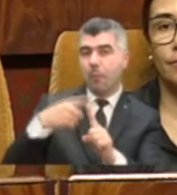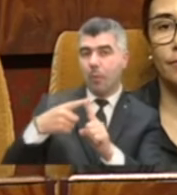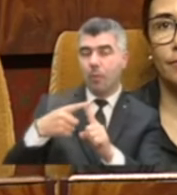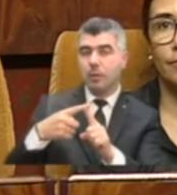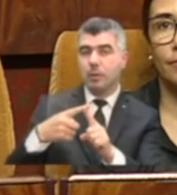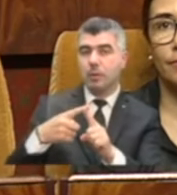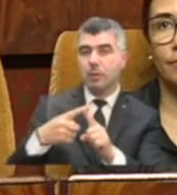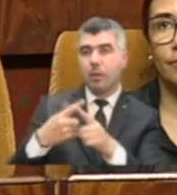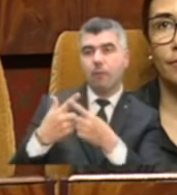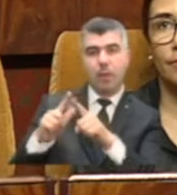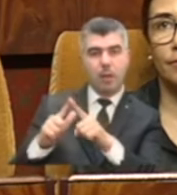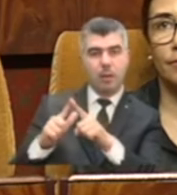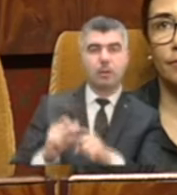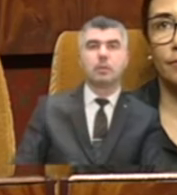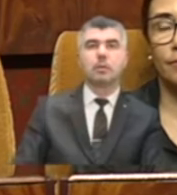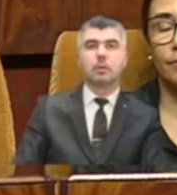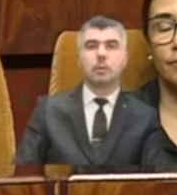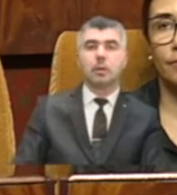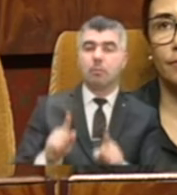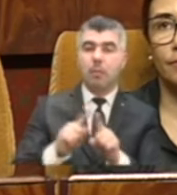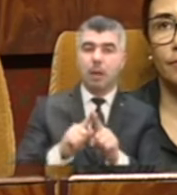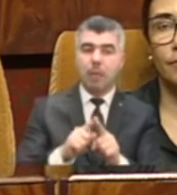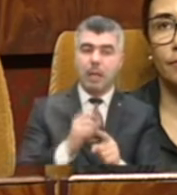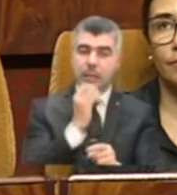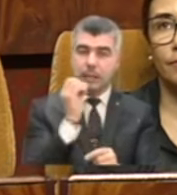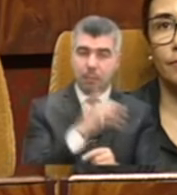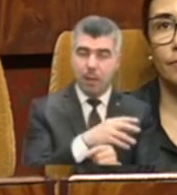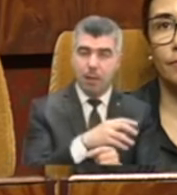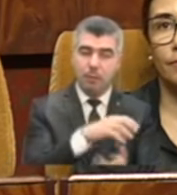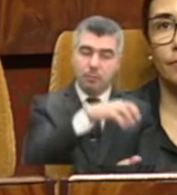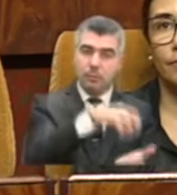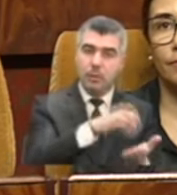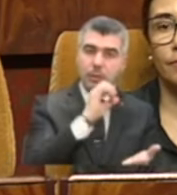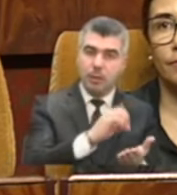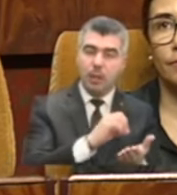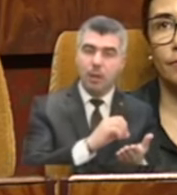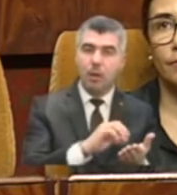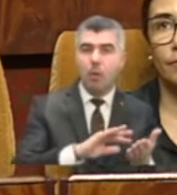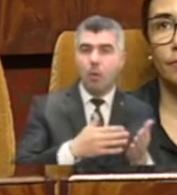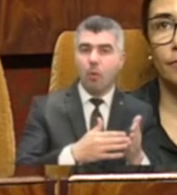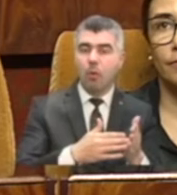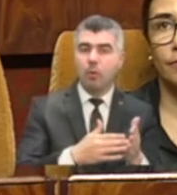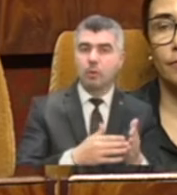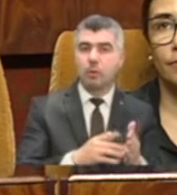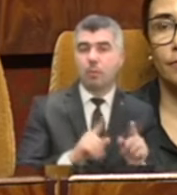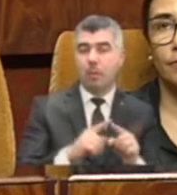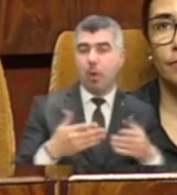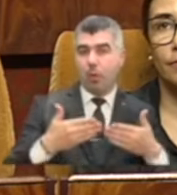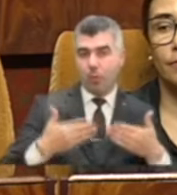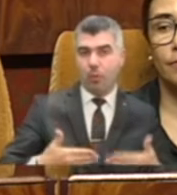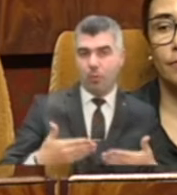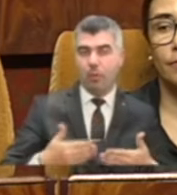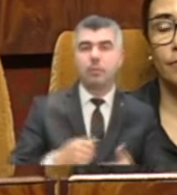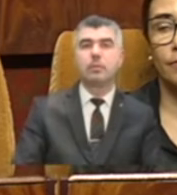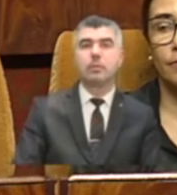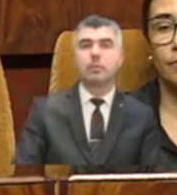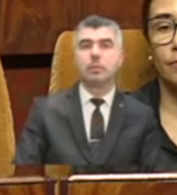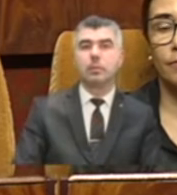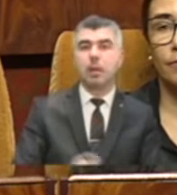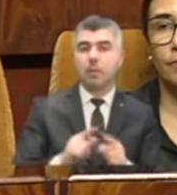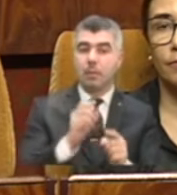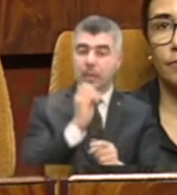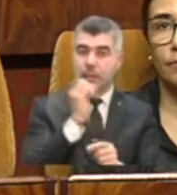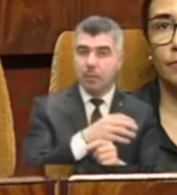اليوم المطرح هو مصنع، والنفايات هي مواد أولية. اليوم المطرح هو